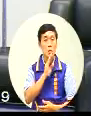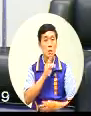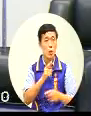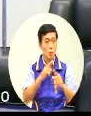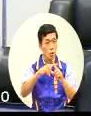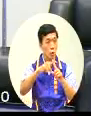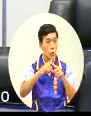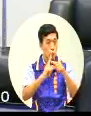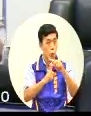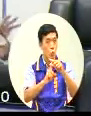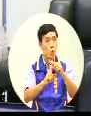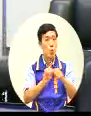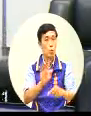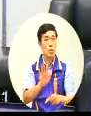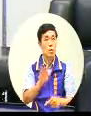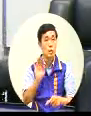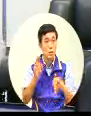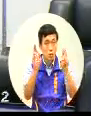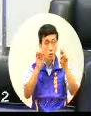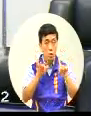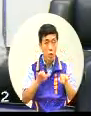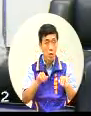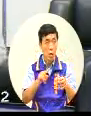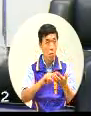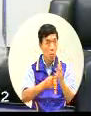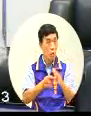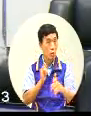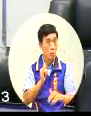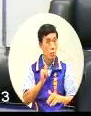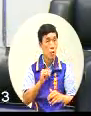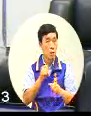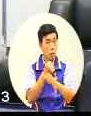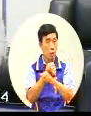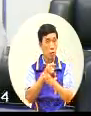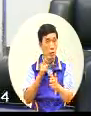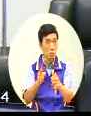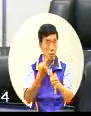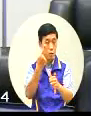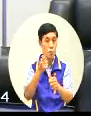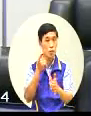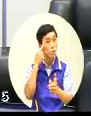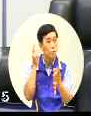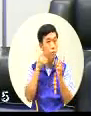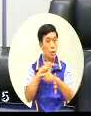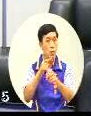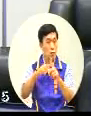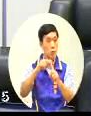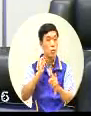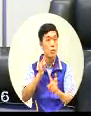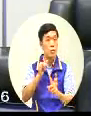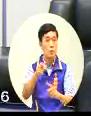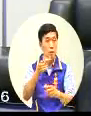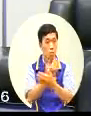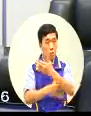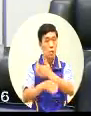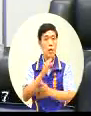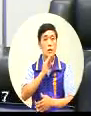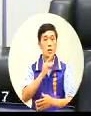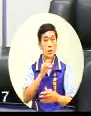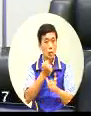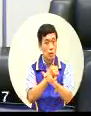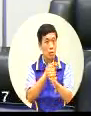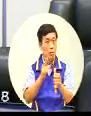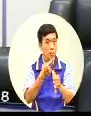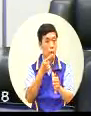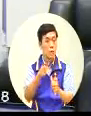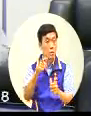但是因为他的电脑打得相当好，他考试考第一名，表示他的程度相当，虽然他本身已经有残障，他还考第一名，表示他相